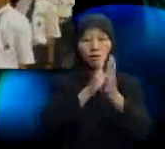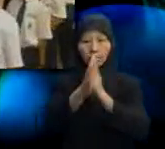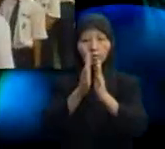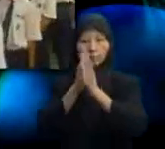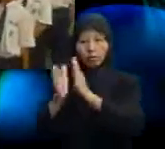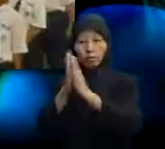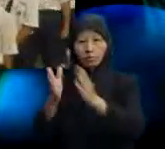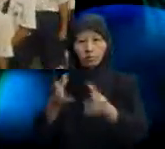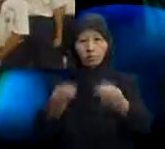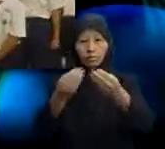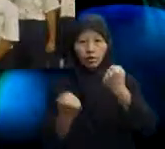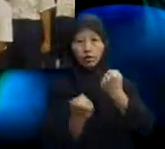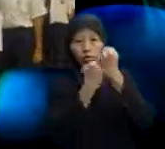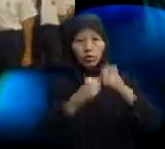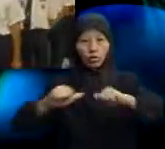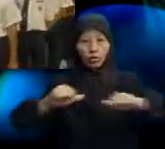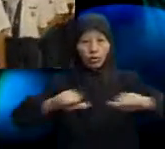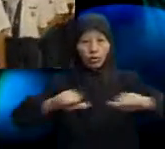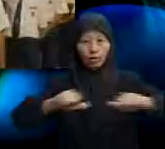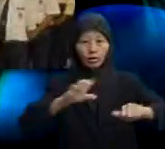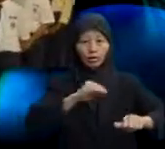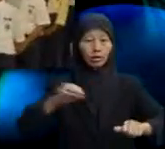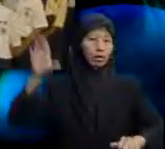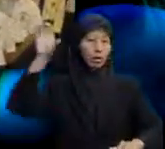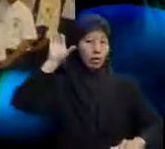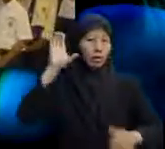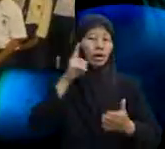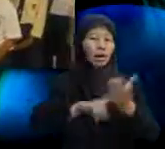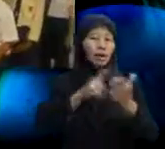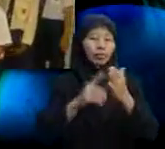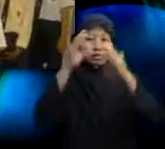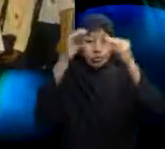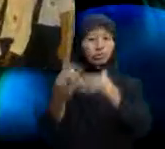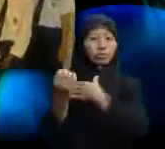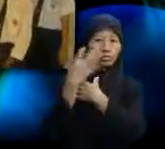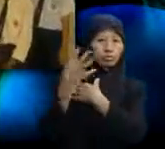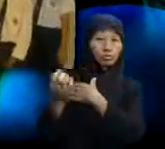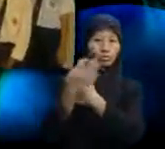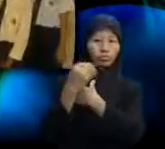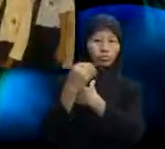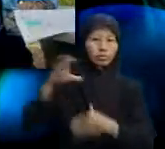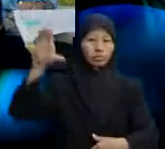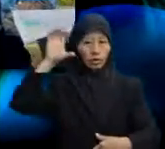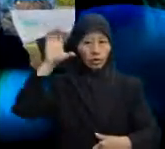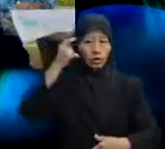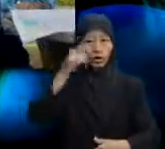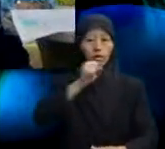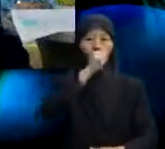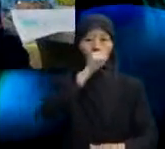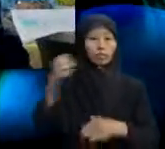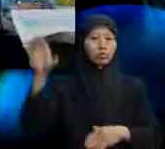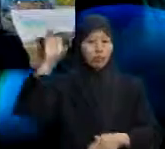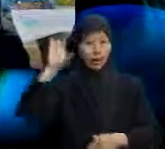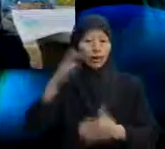perhimpunan, memberi sokongan dalam semua aktiviti dan mendengar baik-baik segala pesanan dan pengumuman kerana